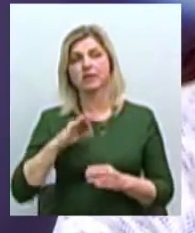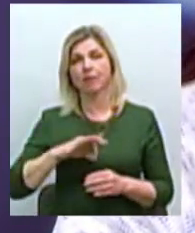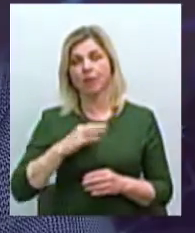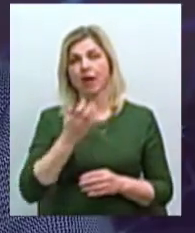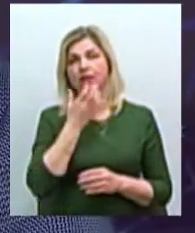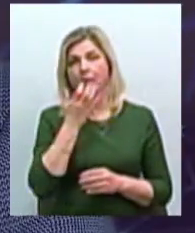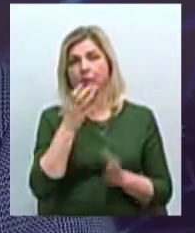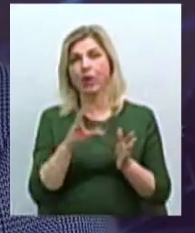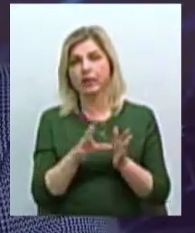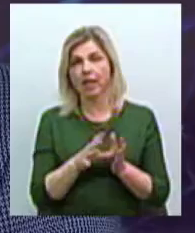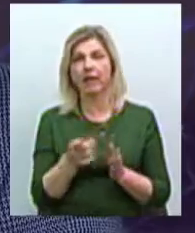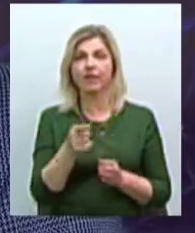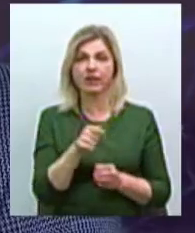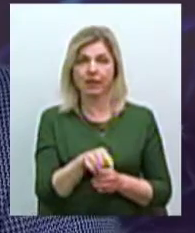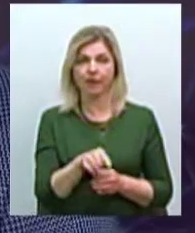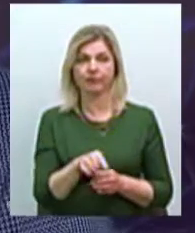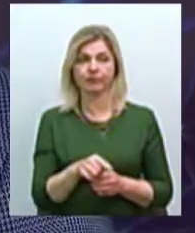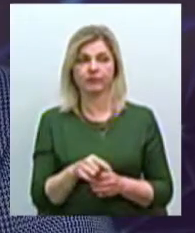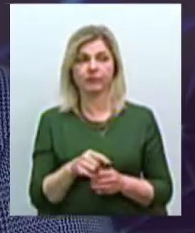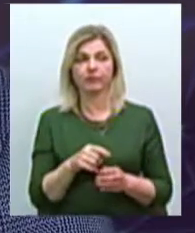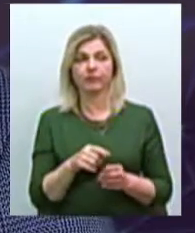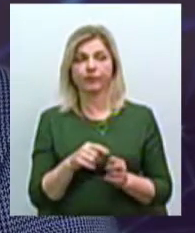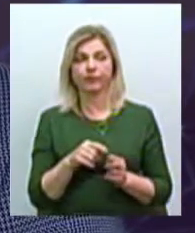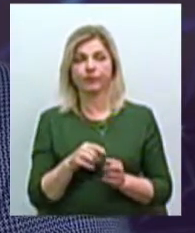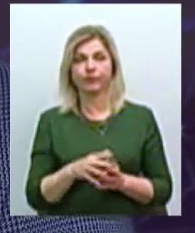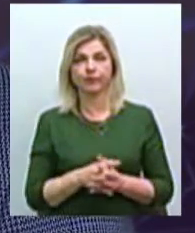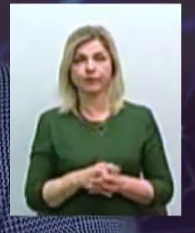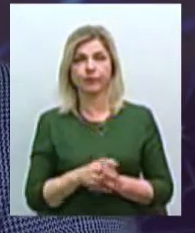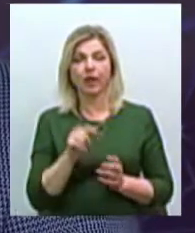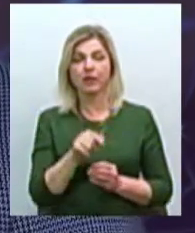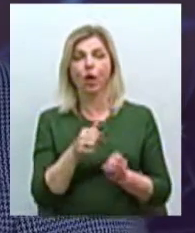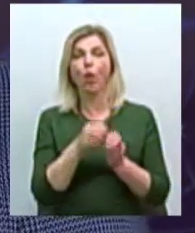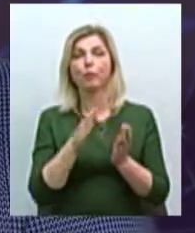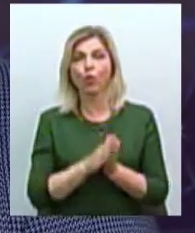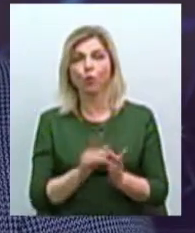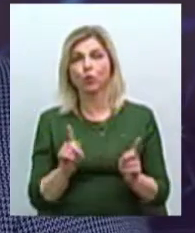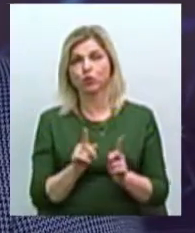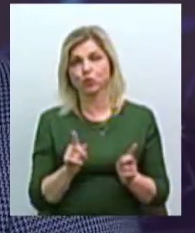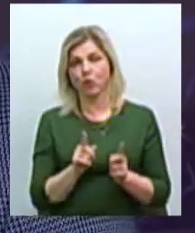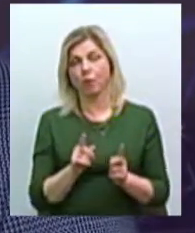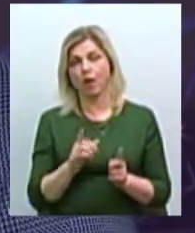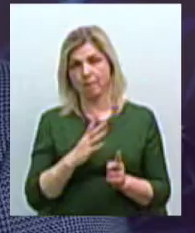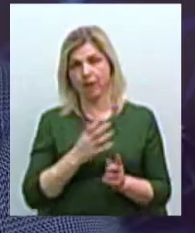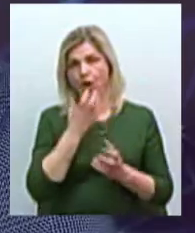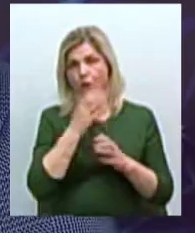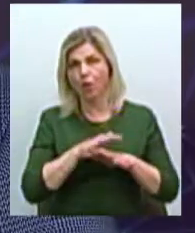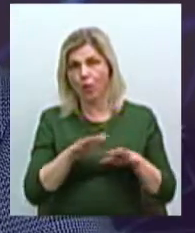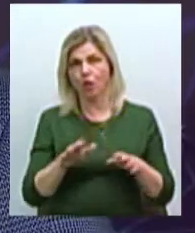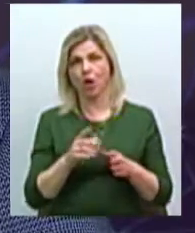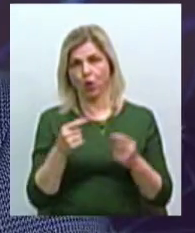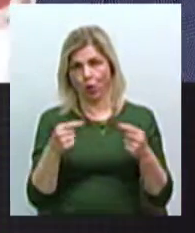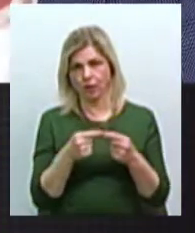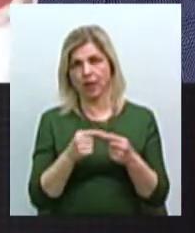теплової енергії саме в тих межах і в тих об'ємах, яке потрібно, щоб обігріти конкретне приміщення. З